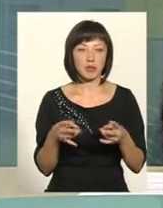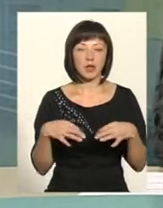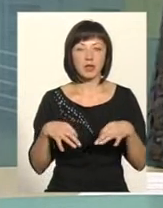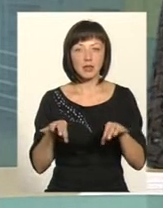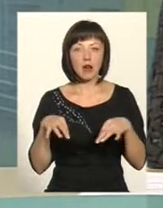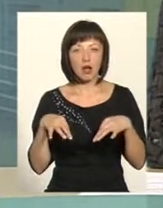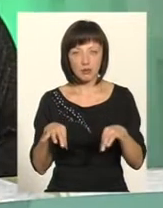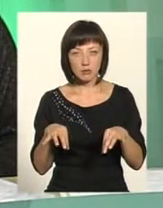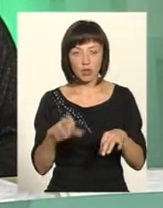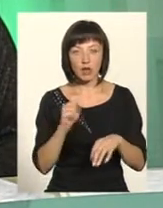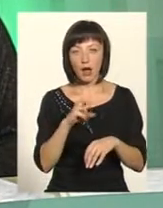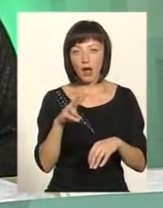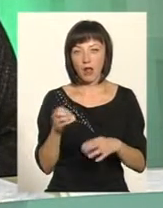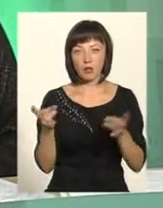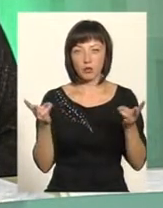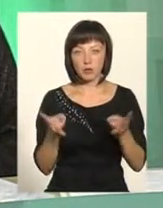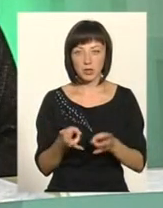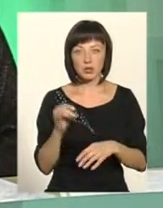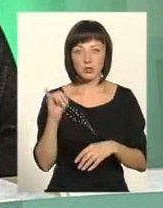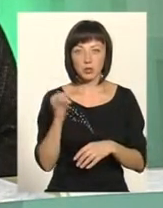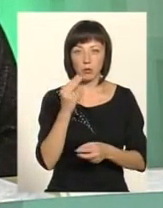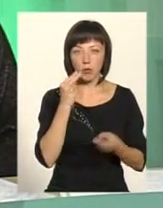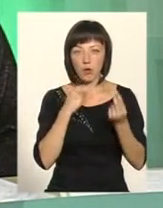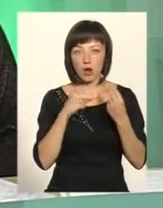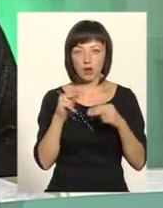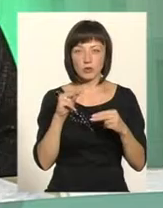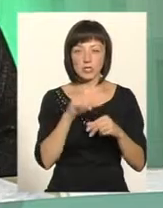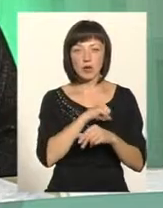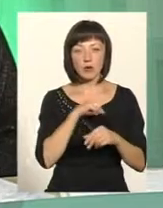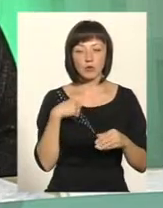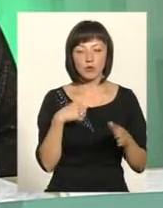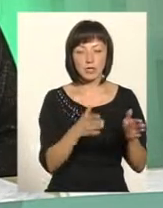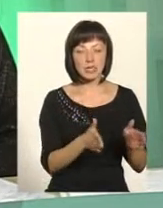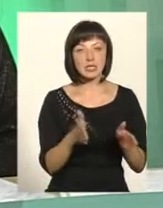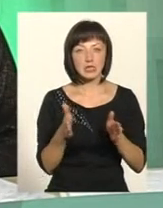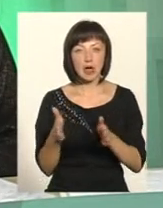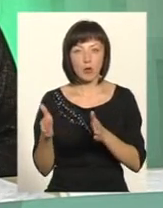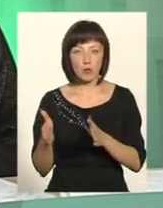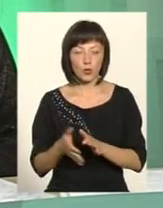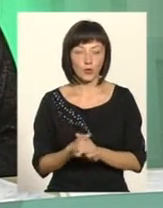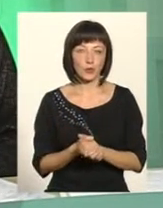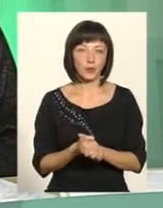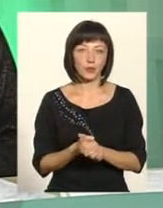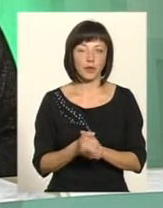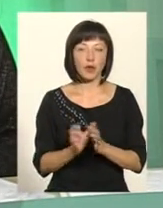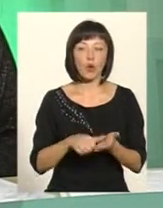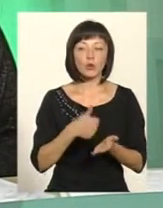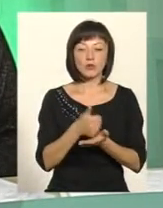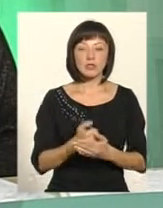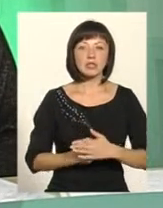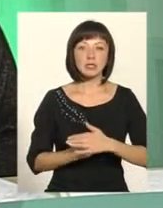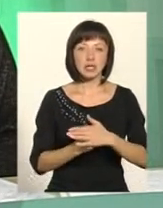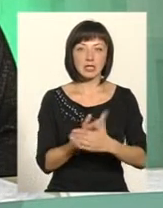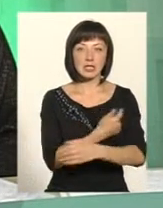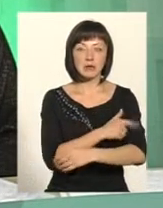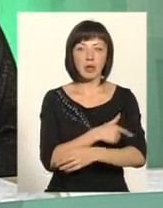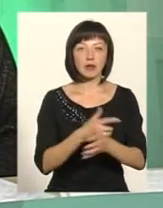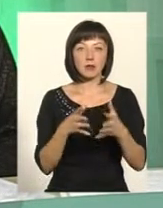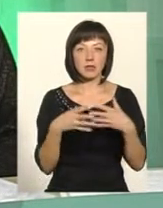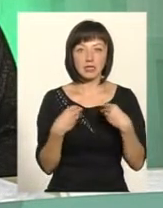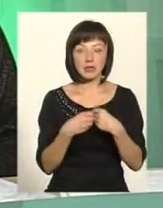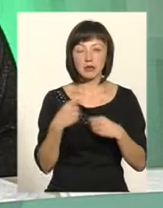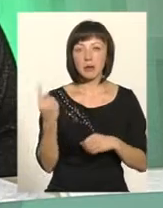транспорт, але необхідно і покращувати, можливо, і саму систему. Саму систему. Ну, я сказав, основні засади сімейної медицини, ну, і